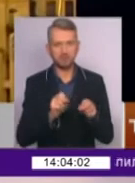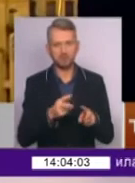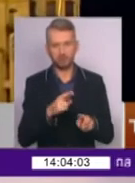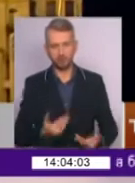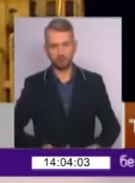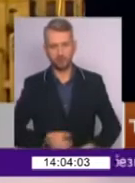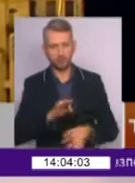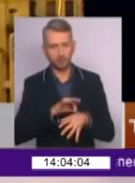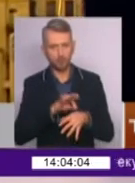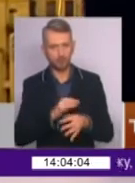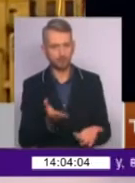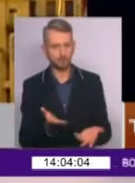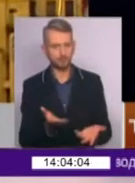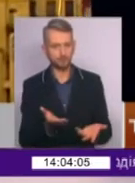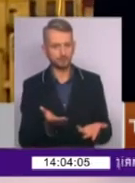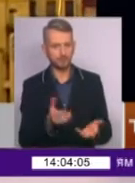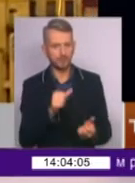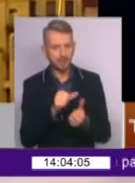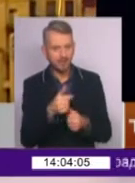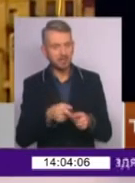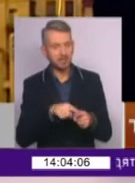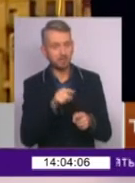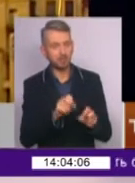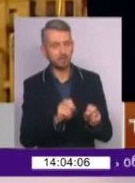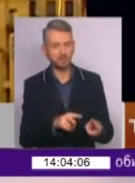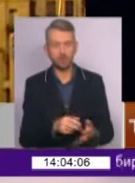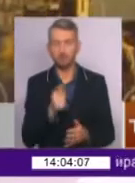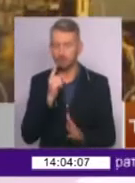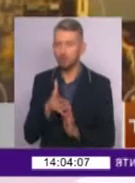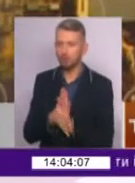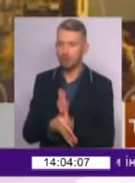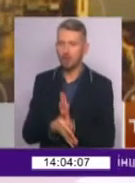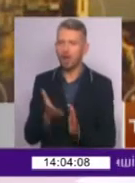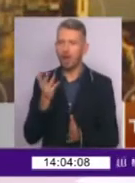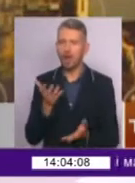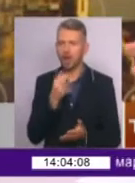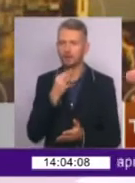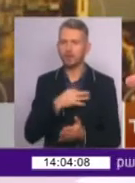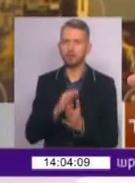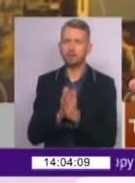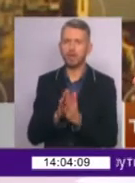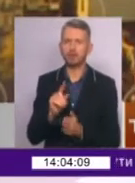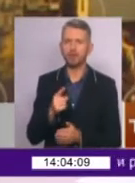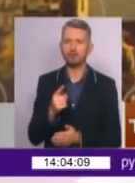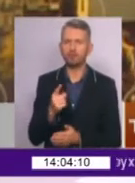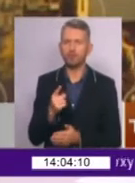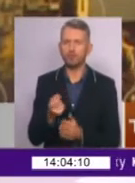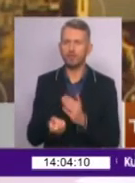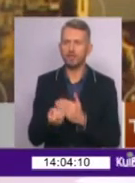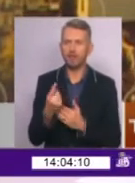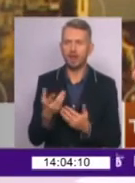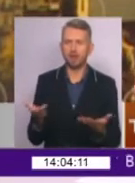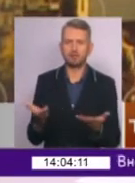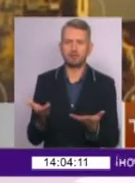захворюваннями. Ну, саме цим вони небезпечні. Зрозуміло. А скажіть, будь ласка, чому виникає,